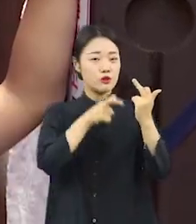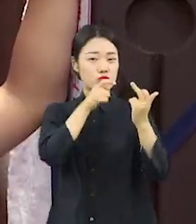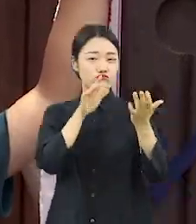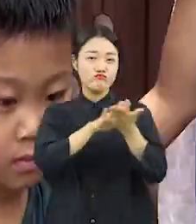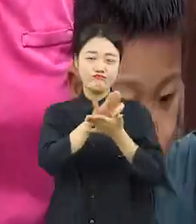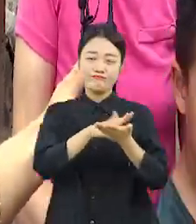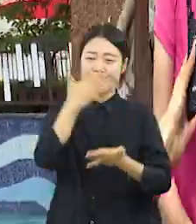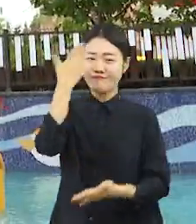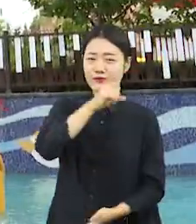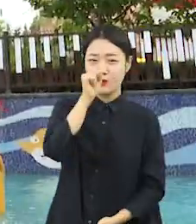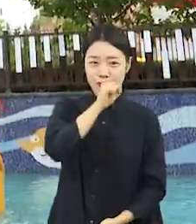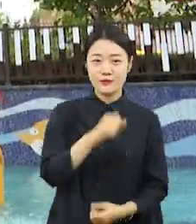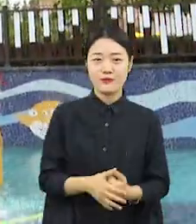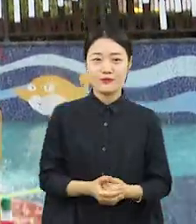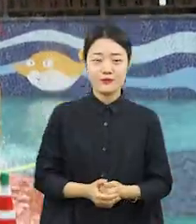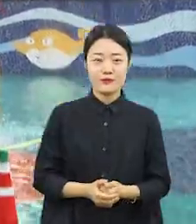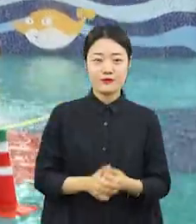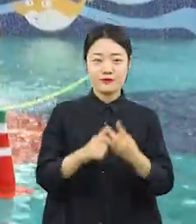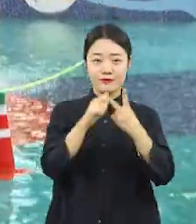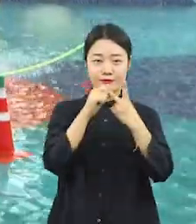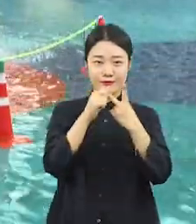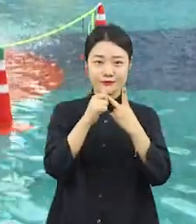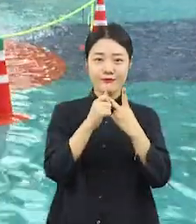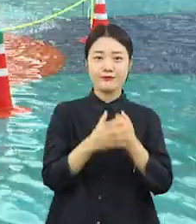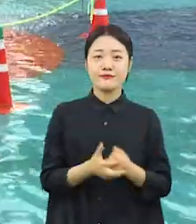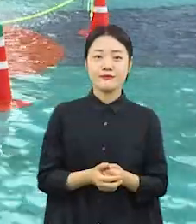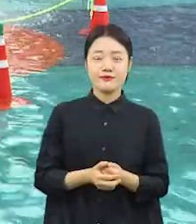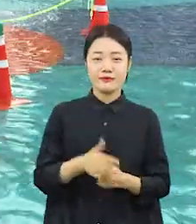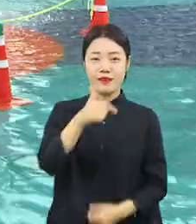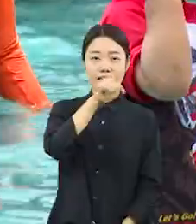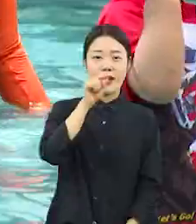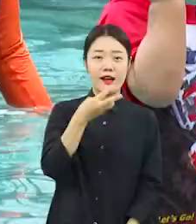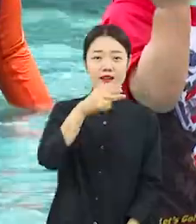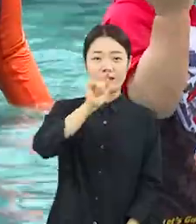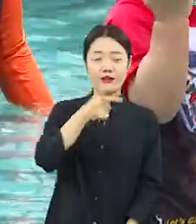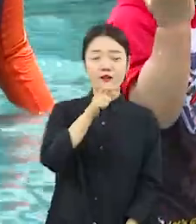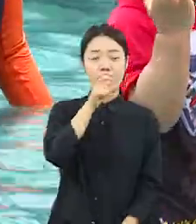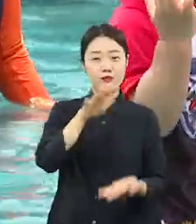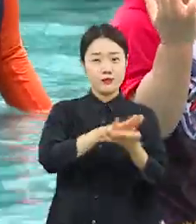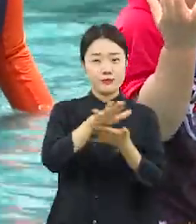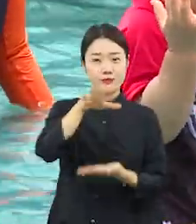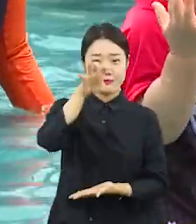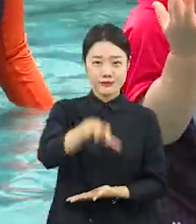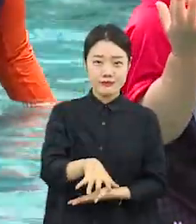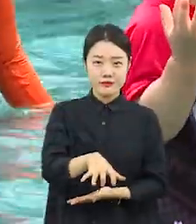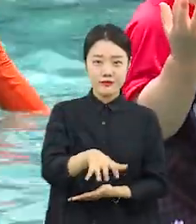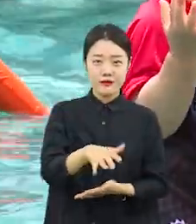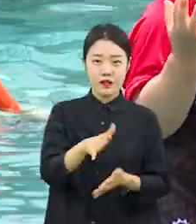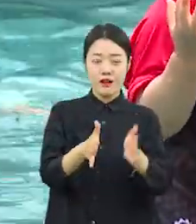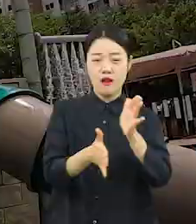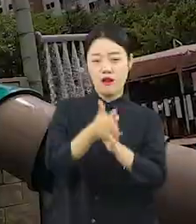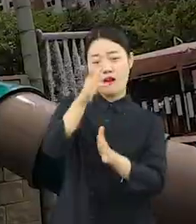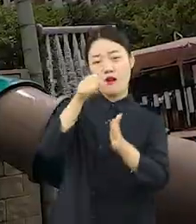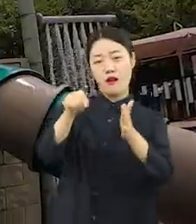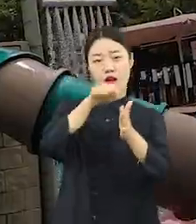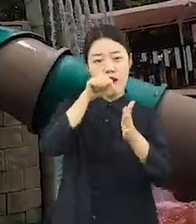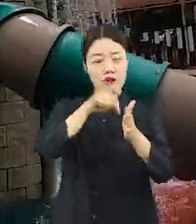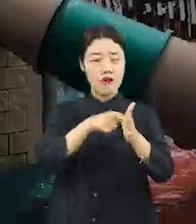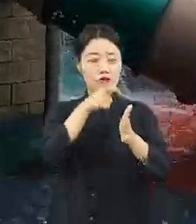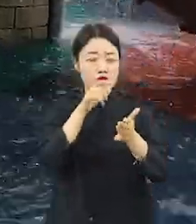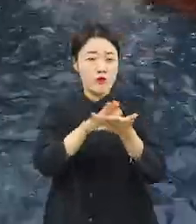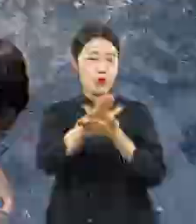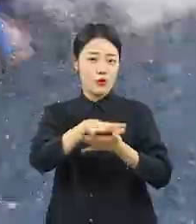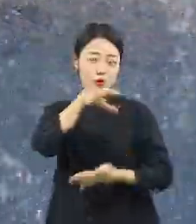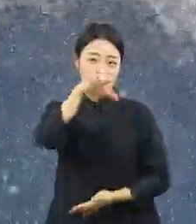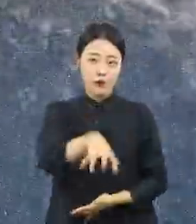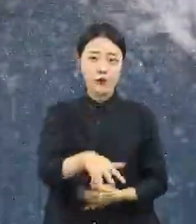너무 좋아요. 두 번째로 찾아온 곳은 갈산 물놀이장입니다. 이곳은 도심 속 작은 워터파크라고 해도